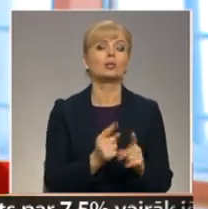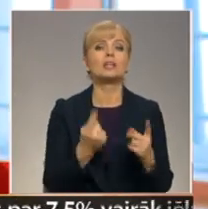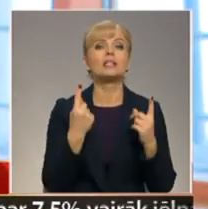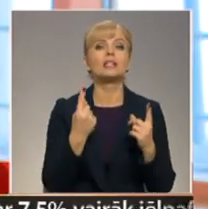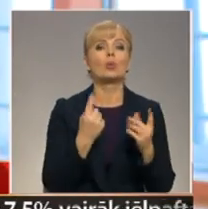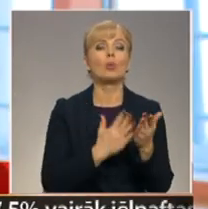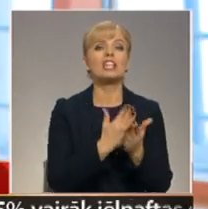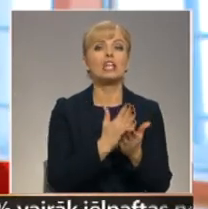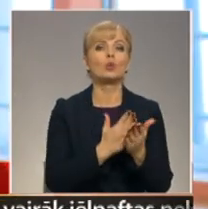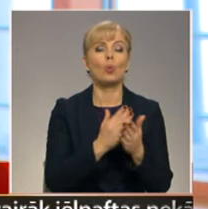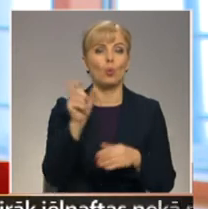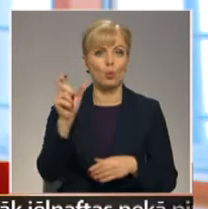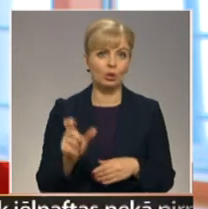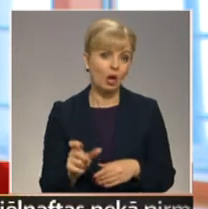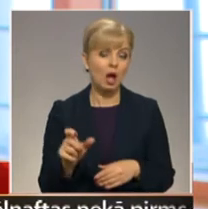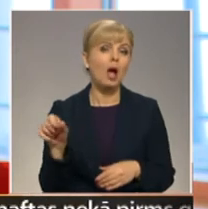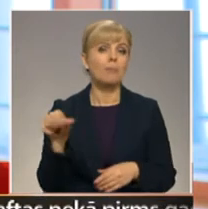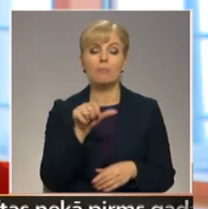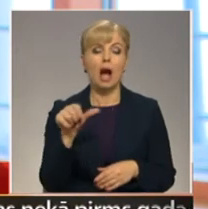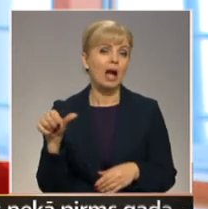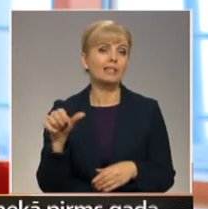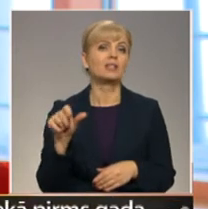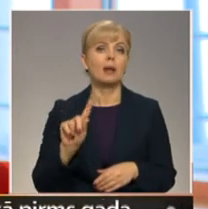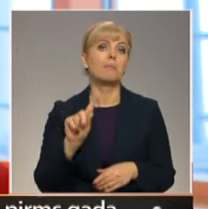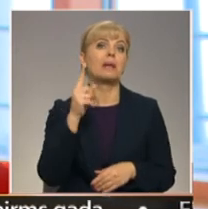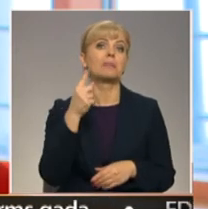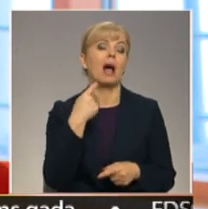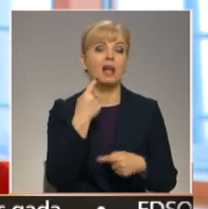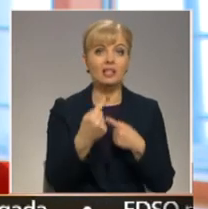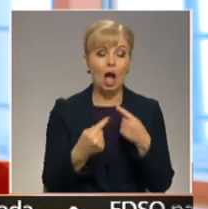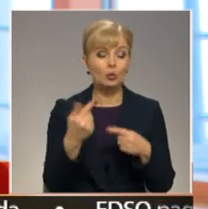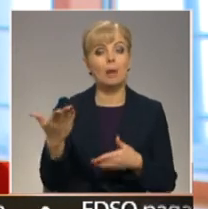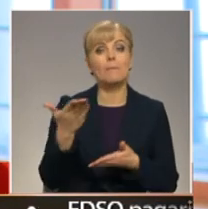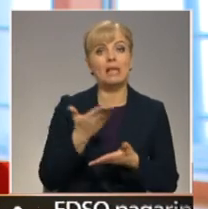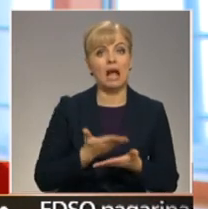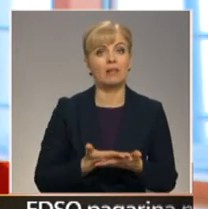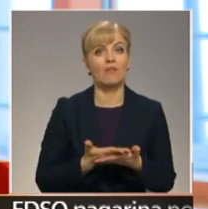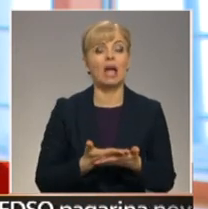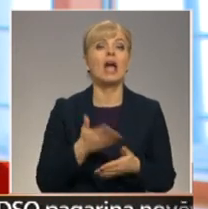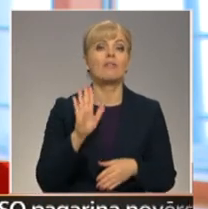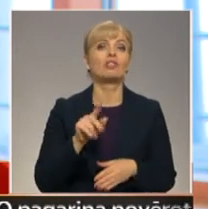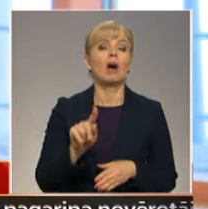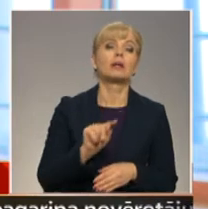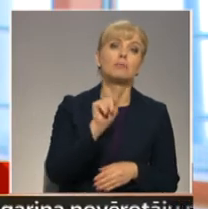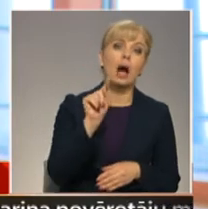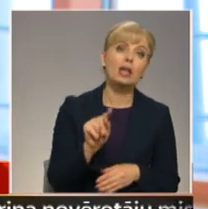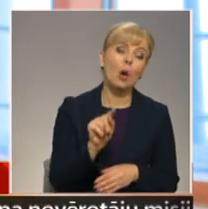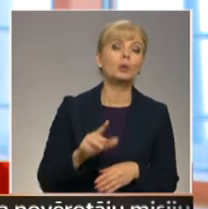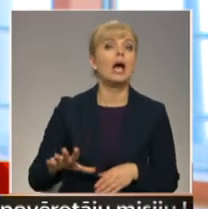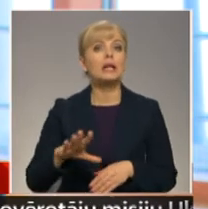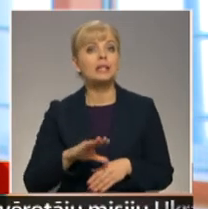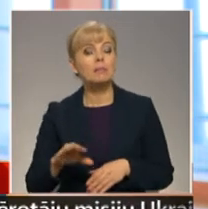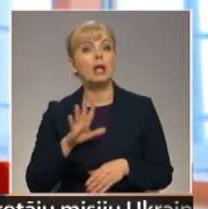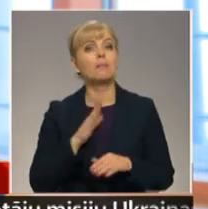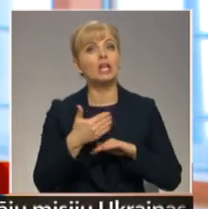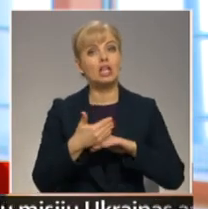ķirurgu, kurš arī pats mums uzreiz tajā pirmajā sarunā piedāvāja, kad viņš varētu pajautāt ģimenei, kurai ir